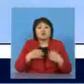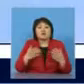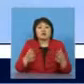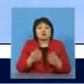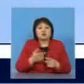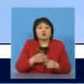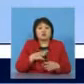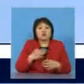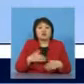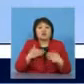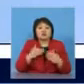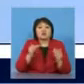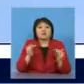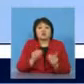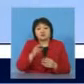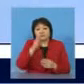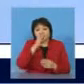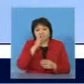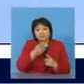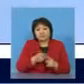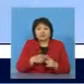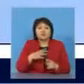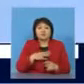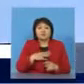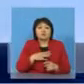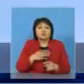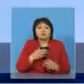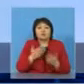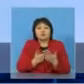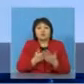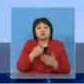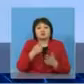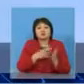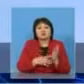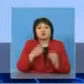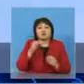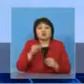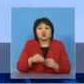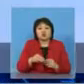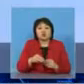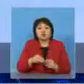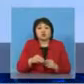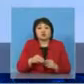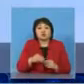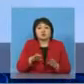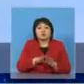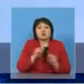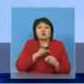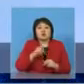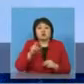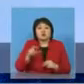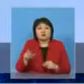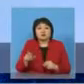здравоохранения была повышена минимальная заработная плата. Это порядка 191 тысячи таких